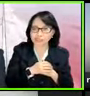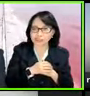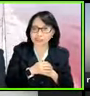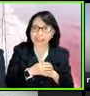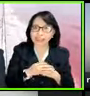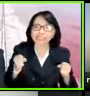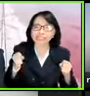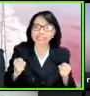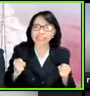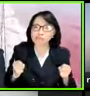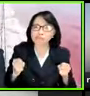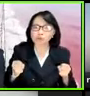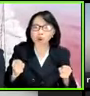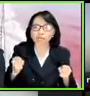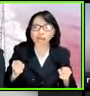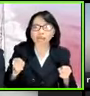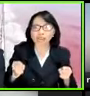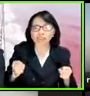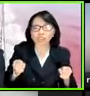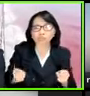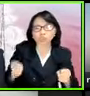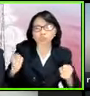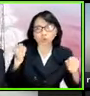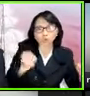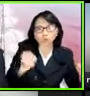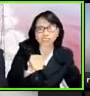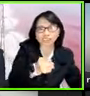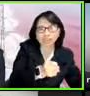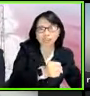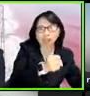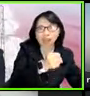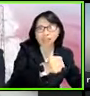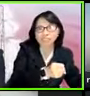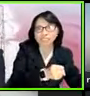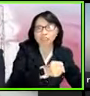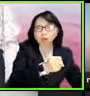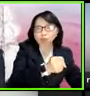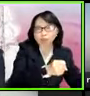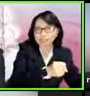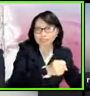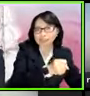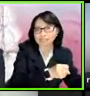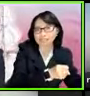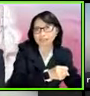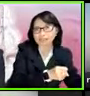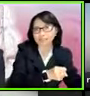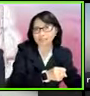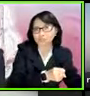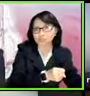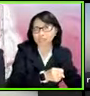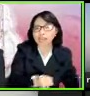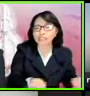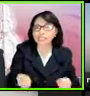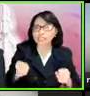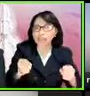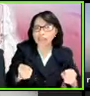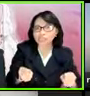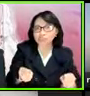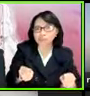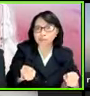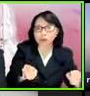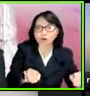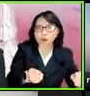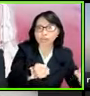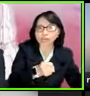saudara-saudara kita mau orang lain juga turut di dalam ahli waris rahasia Kristus kita